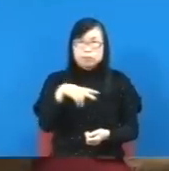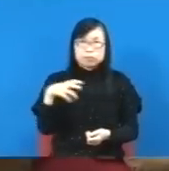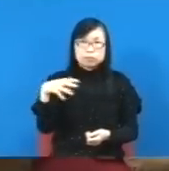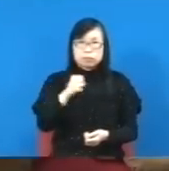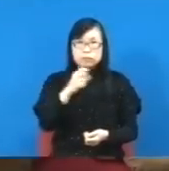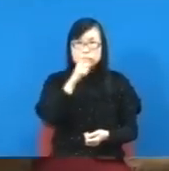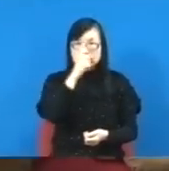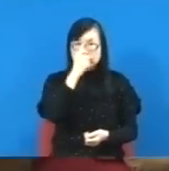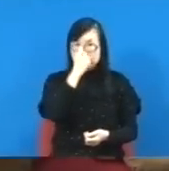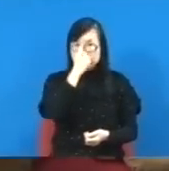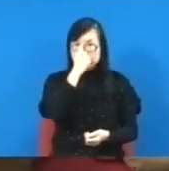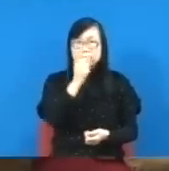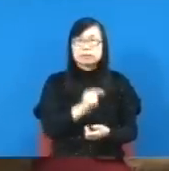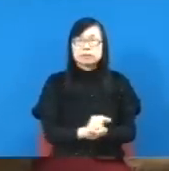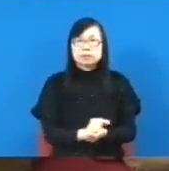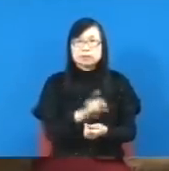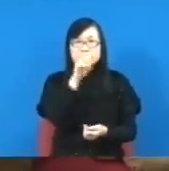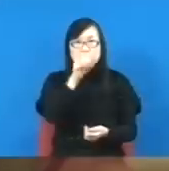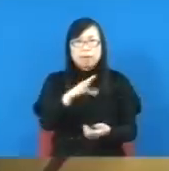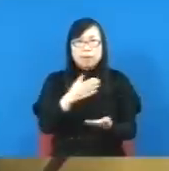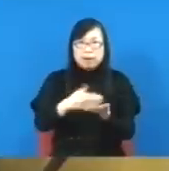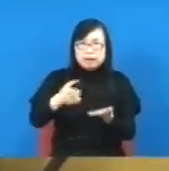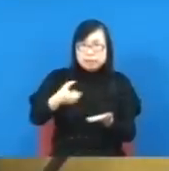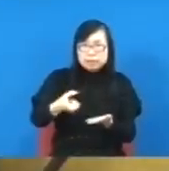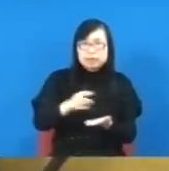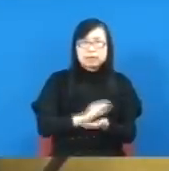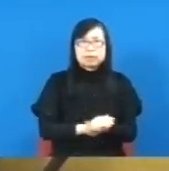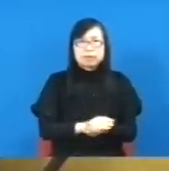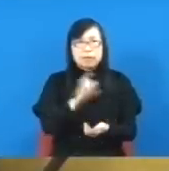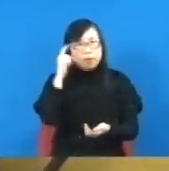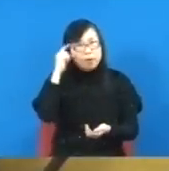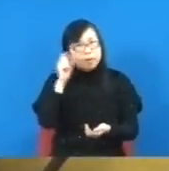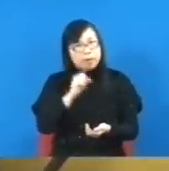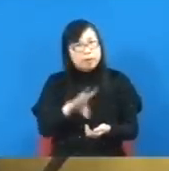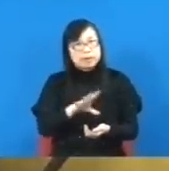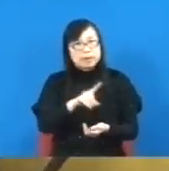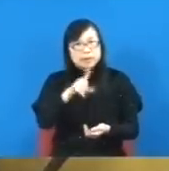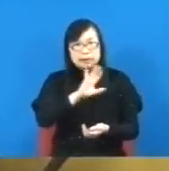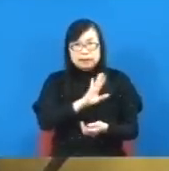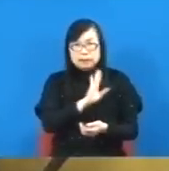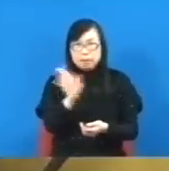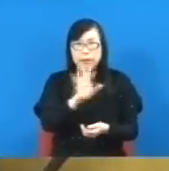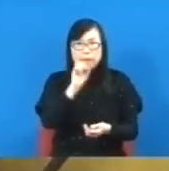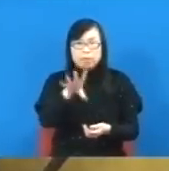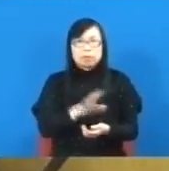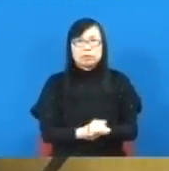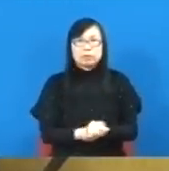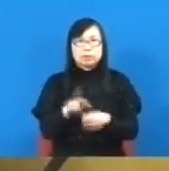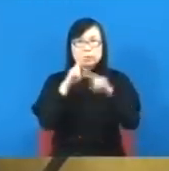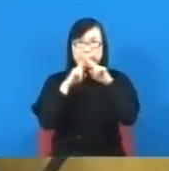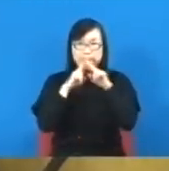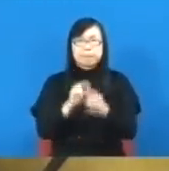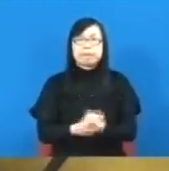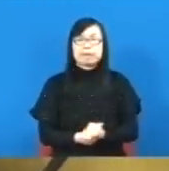派錢，咪講派錢咯。梁振英想講咩問咪乜咯。嚇！嗱，千祈唔好問佢掘窿嘅問題，唔講。嗱呢